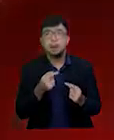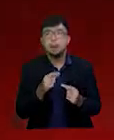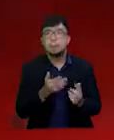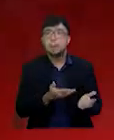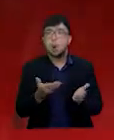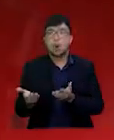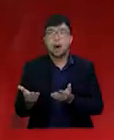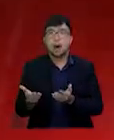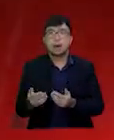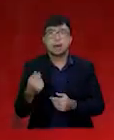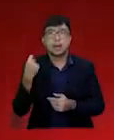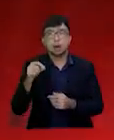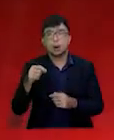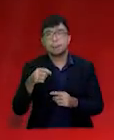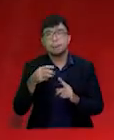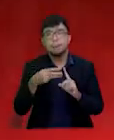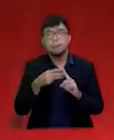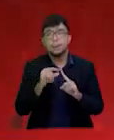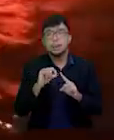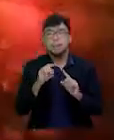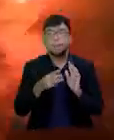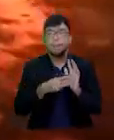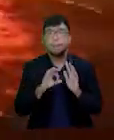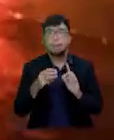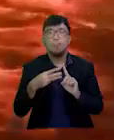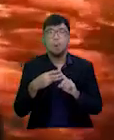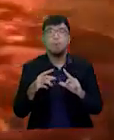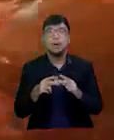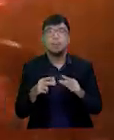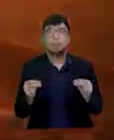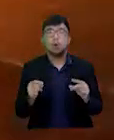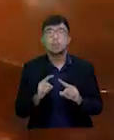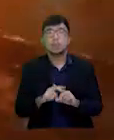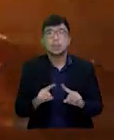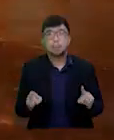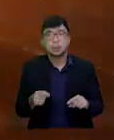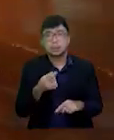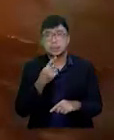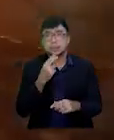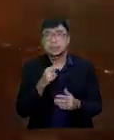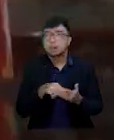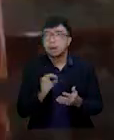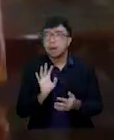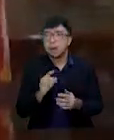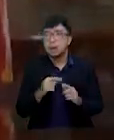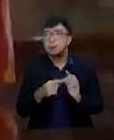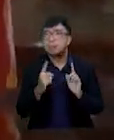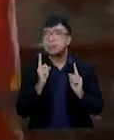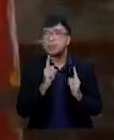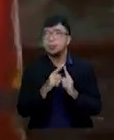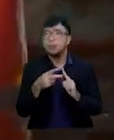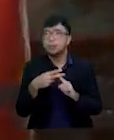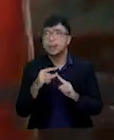TKP kematian decader Joshua namun kali itu mereka tidak mendapatkan izin untuk bertemu Ferdy sambo